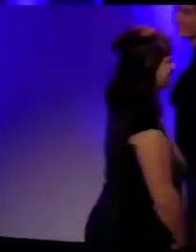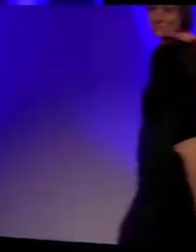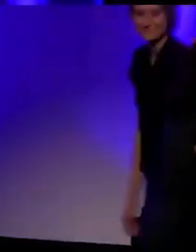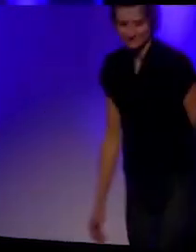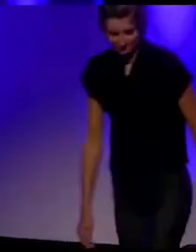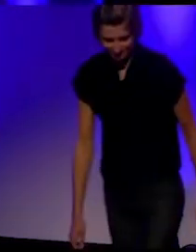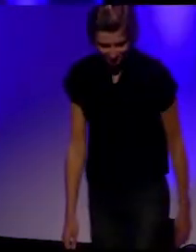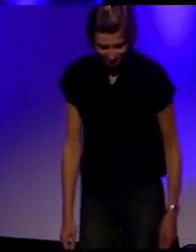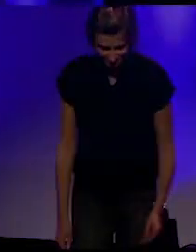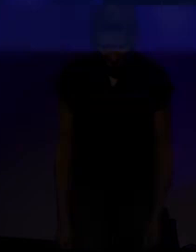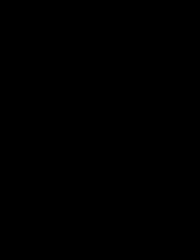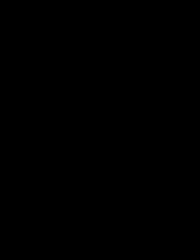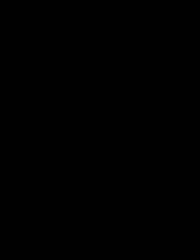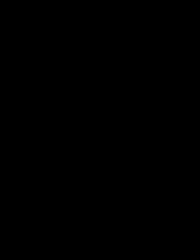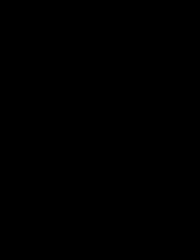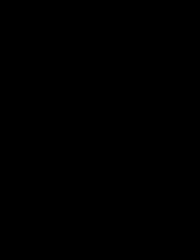MUZIEK